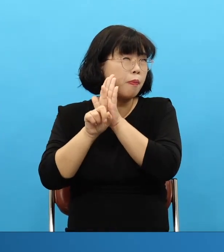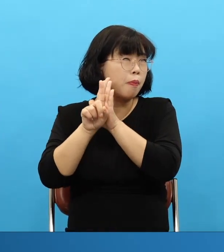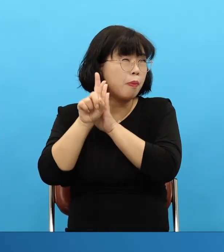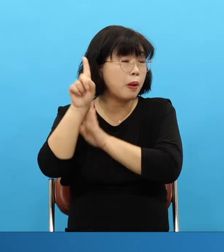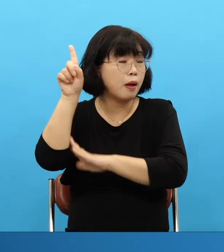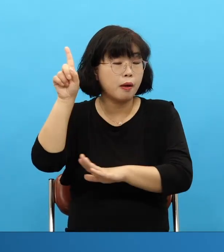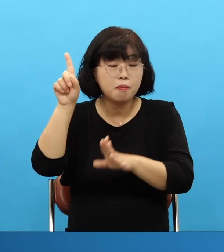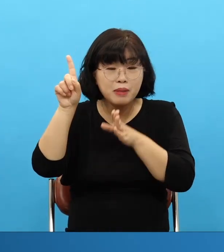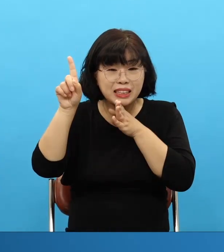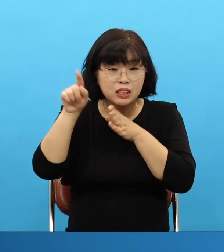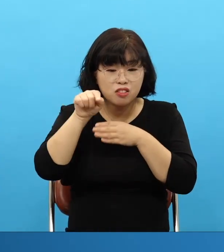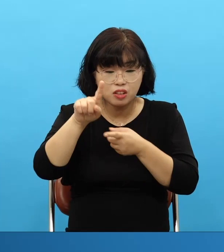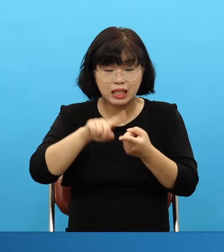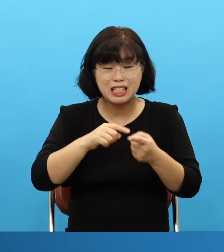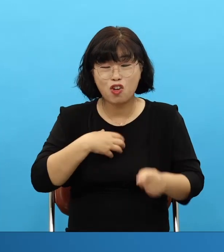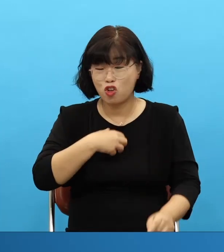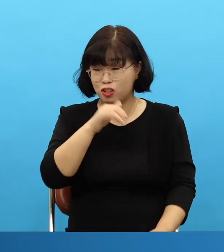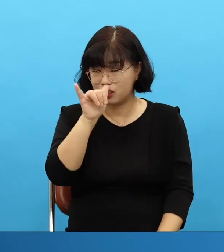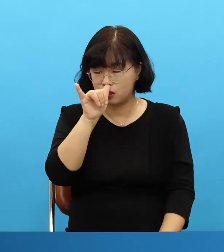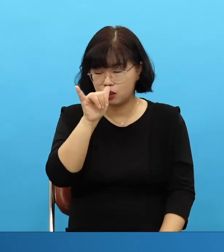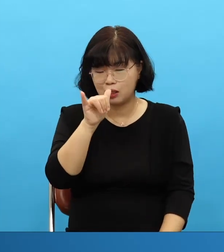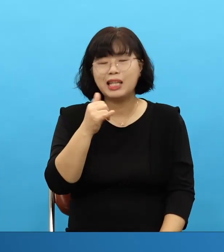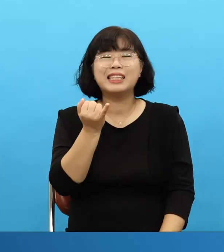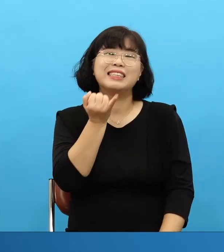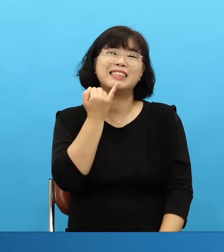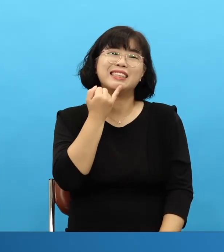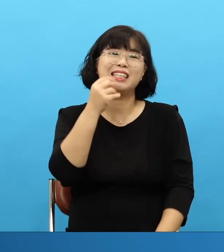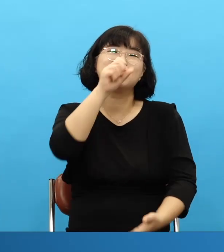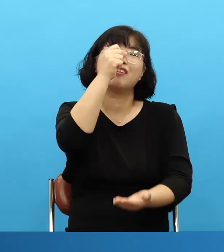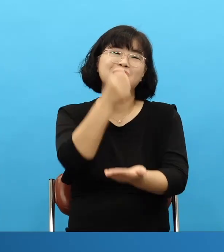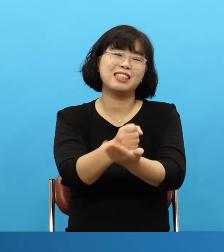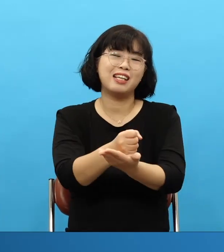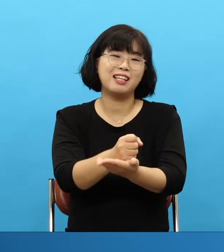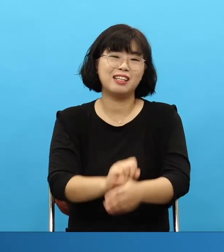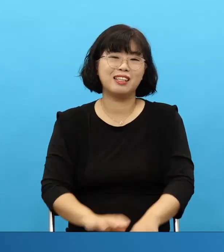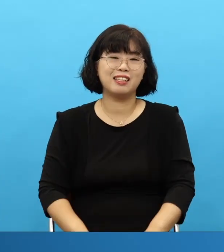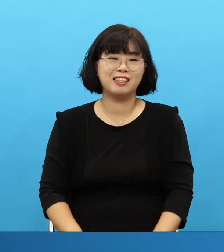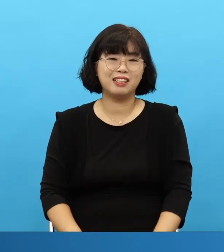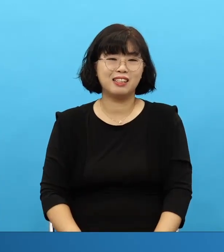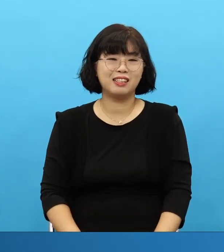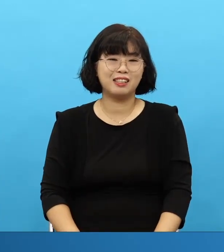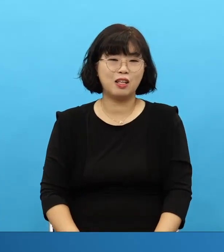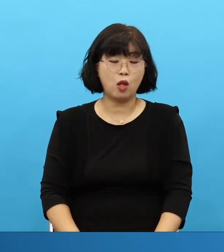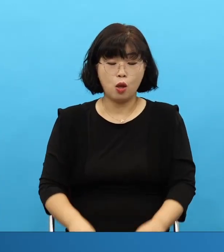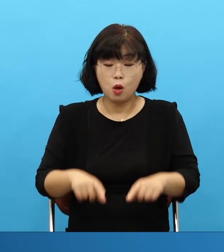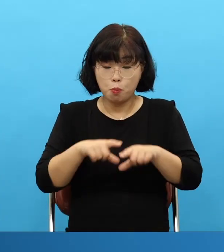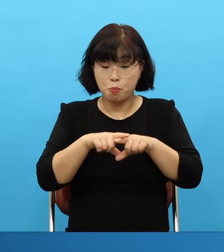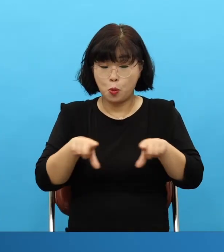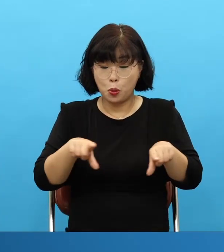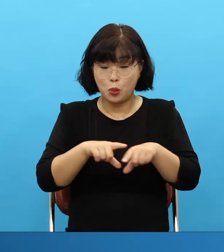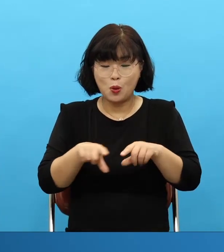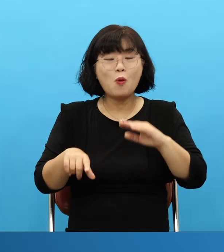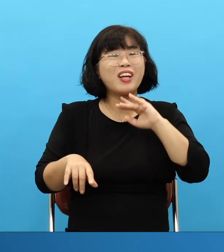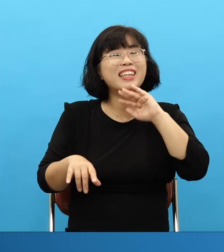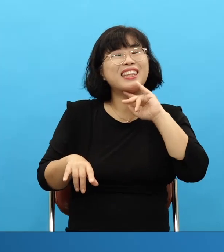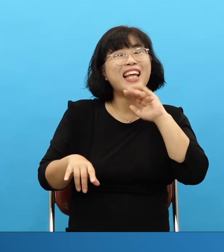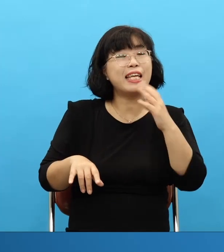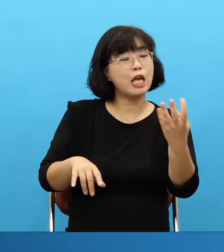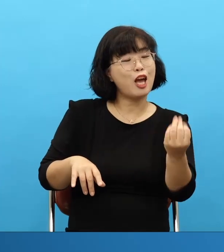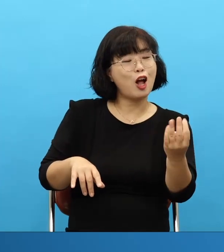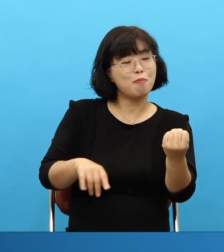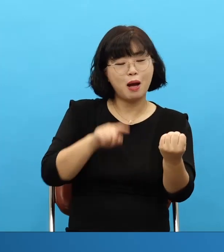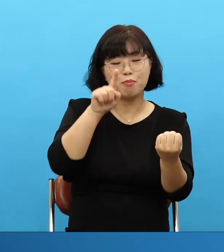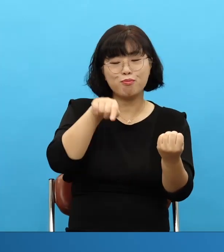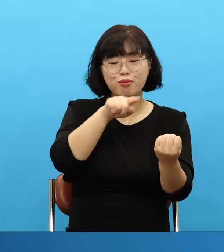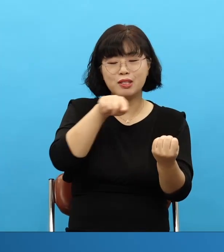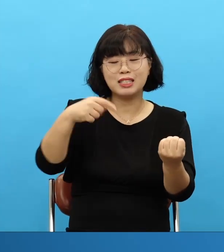hypertension, your blood pressure goes up. That's normal. 원래 나이에서 90을 보탠 게 정상이에요. And it's normal for you to take your age and then you add